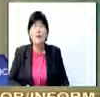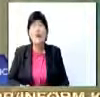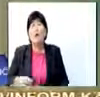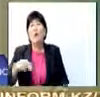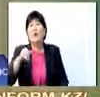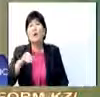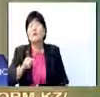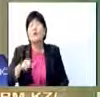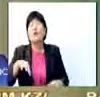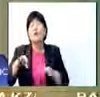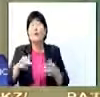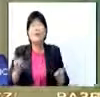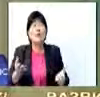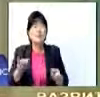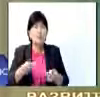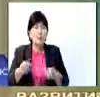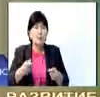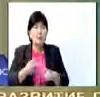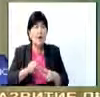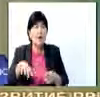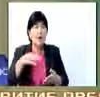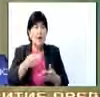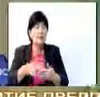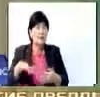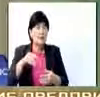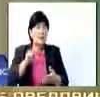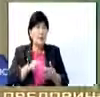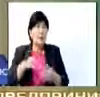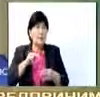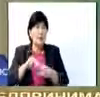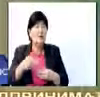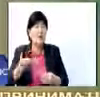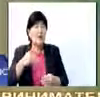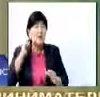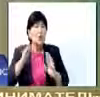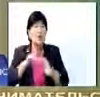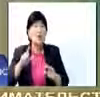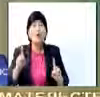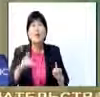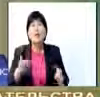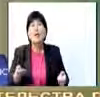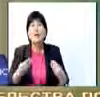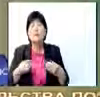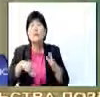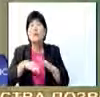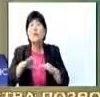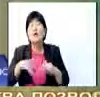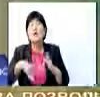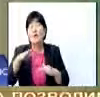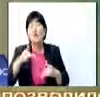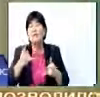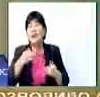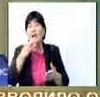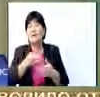Портфель проекта, кто его готовит, как им нужно управлять, кто ответственен. Всему этому мы обучаем наших слушателей. Что это нам даст в будущем? Повысит